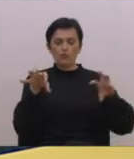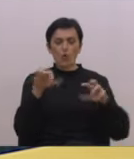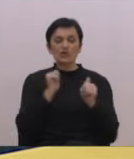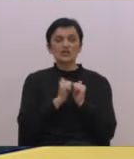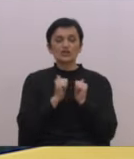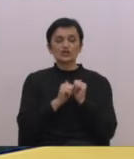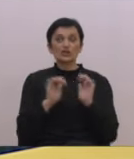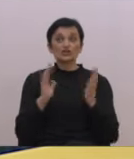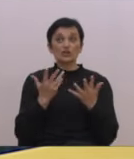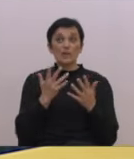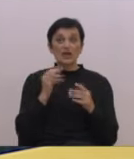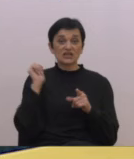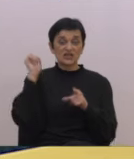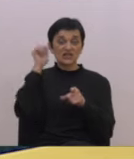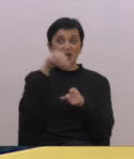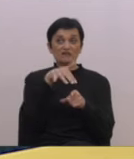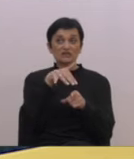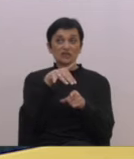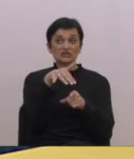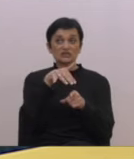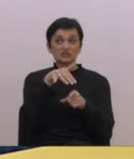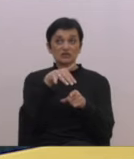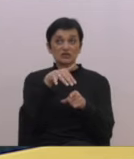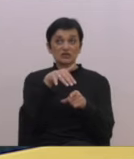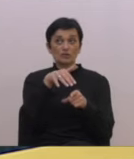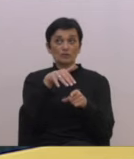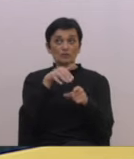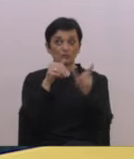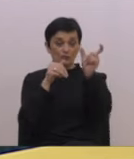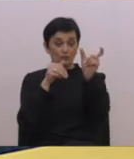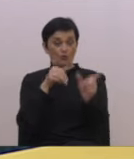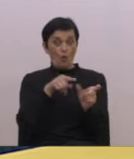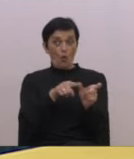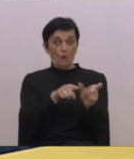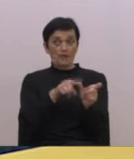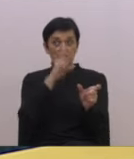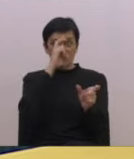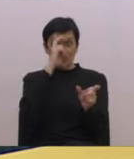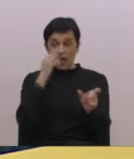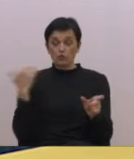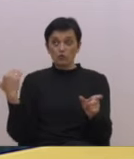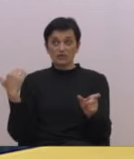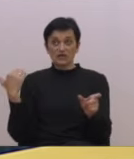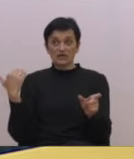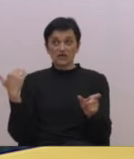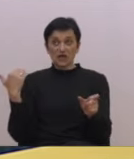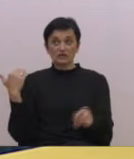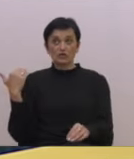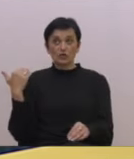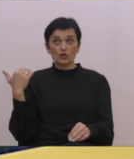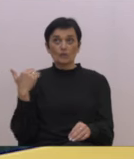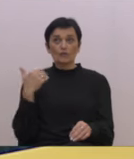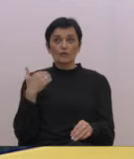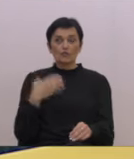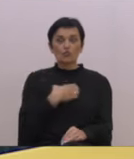შემთხვევაში თავდასხმის ობიექტი გამხდარა ხელისუფლების მხრიდან,